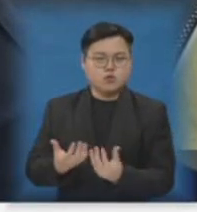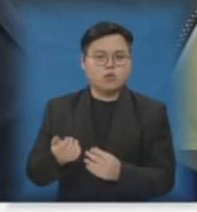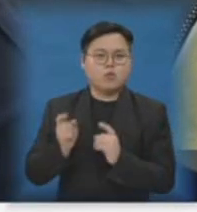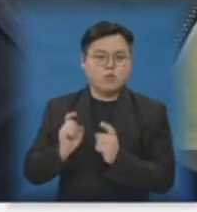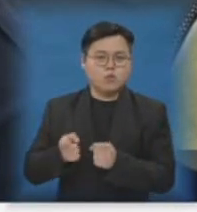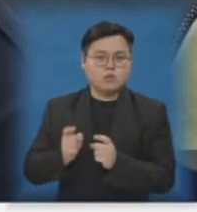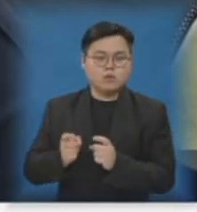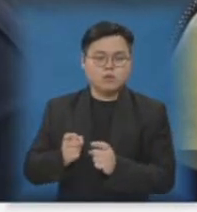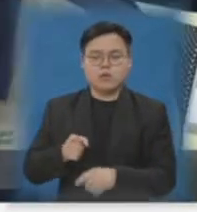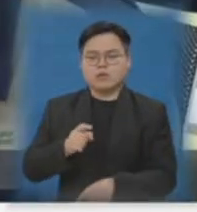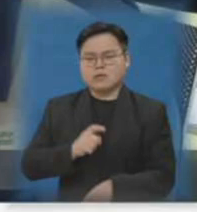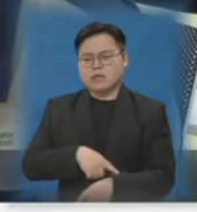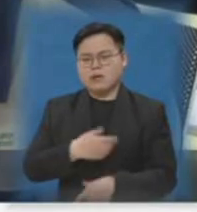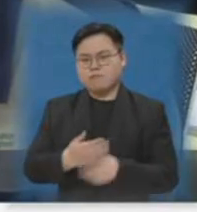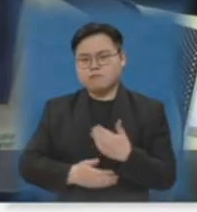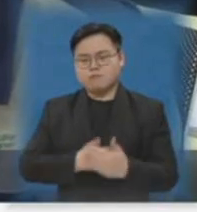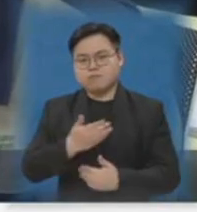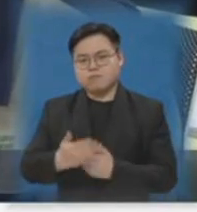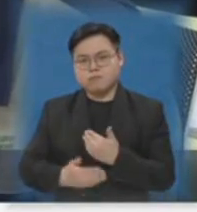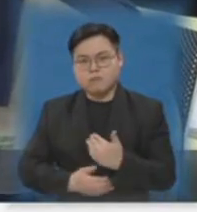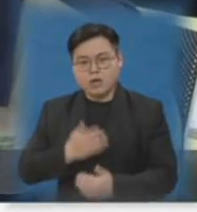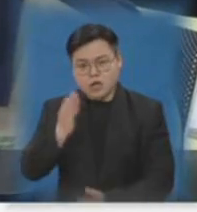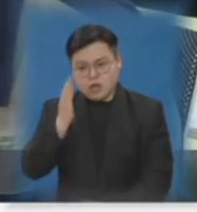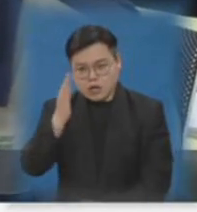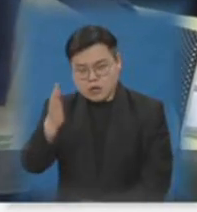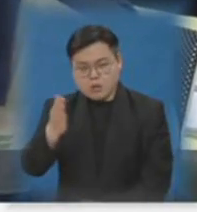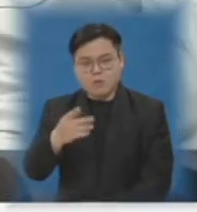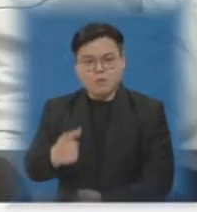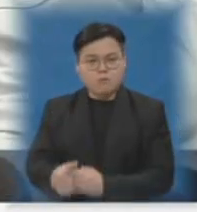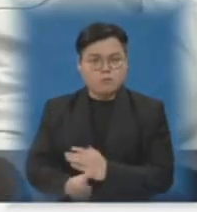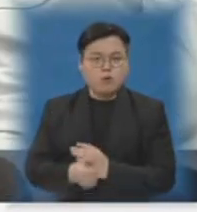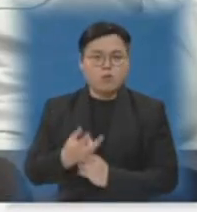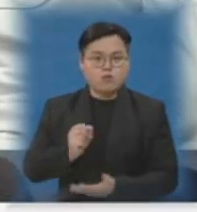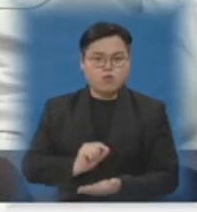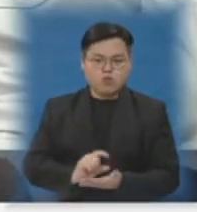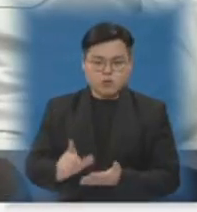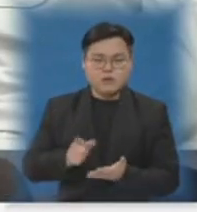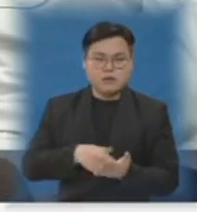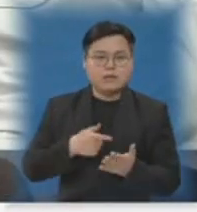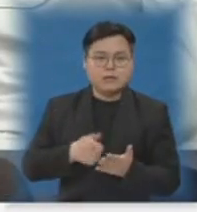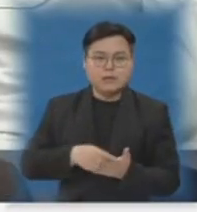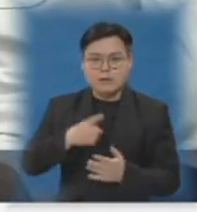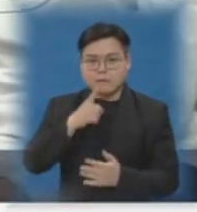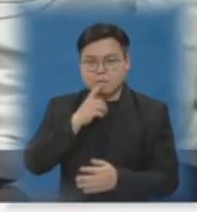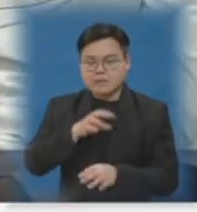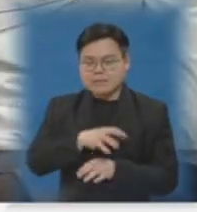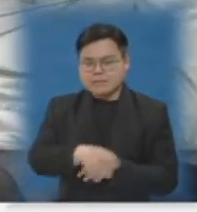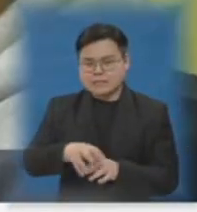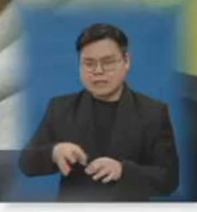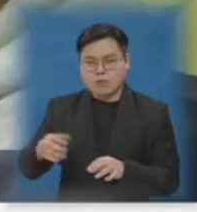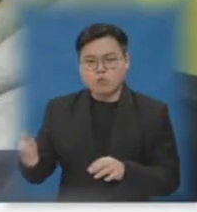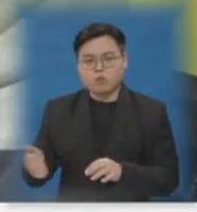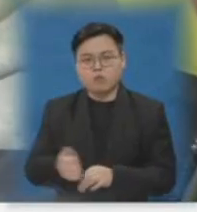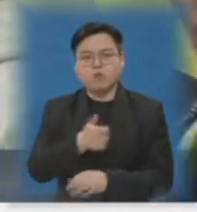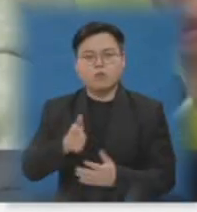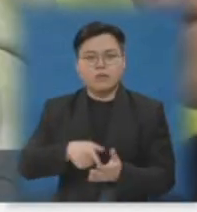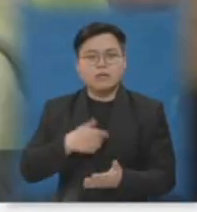хугацаа өнгөрөх тусам нийгмийн ажилтны хэрэгцээ шаардлага нэмэгдэж энэ хэрээр салбар бүрт нийгмийн ажилтны боловсон хүчин шаардлагацсаар